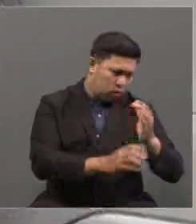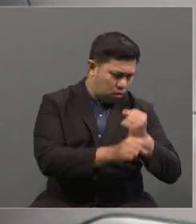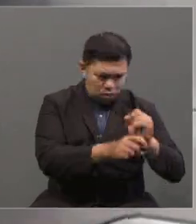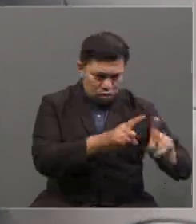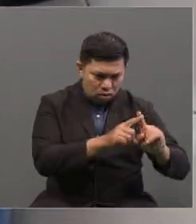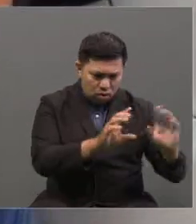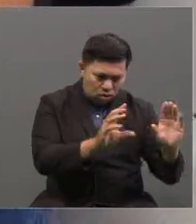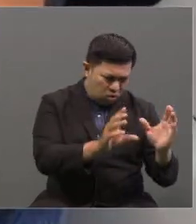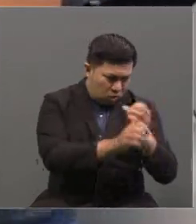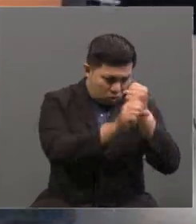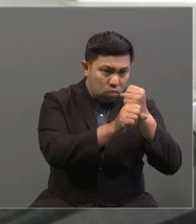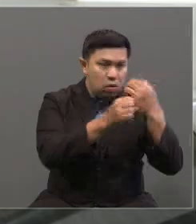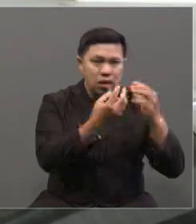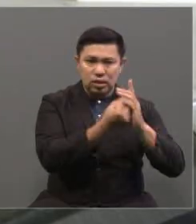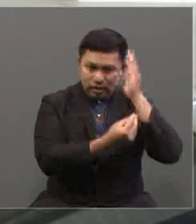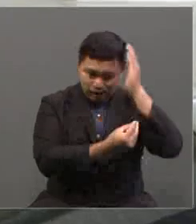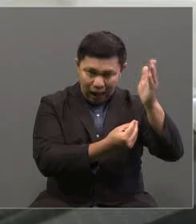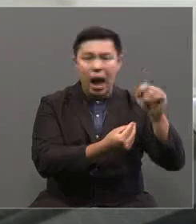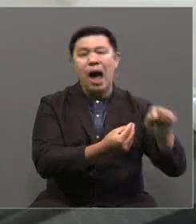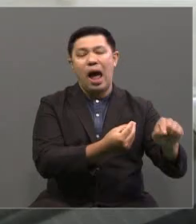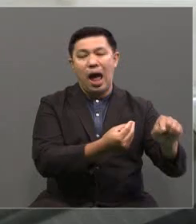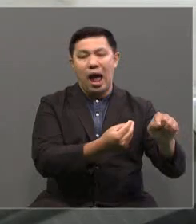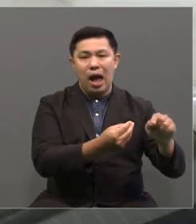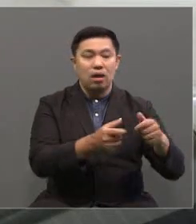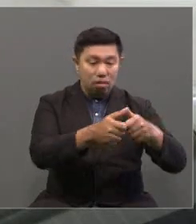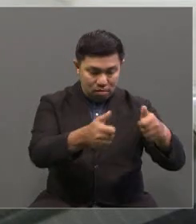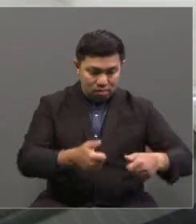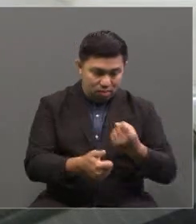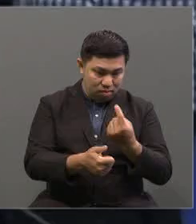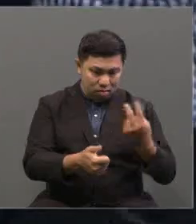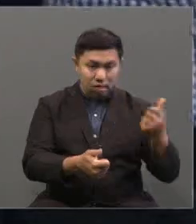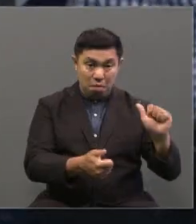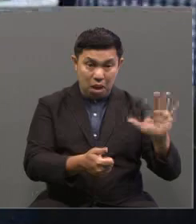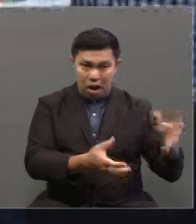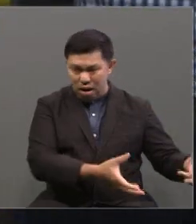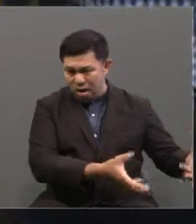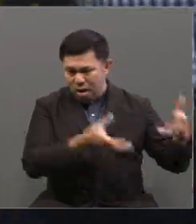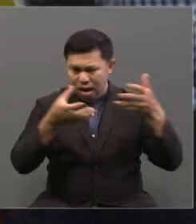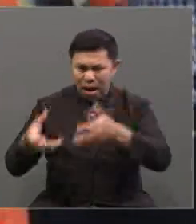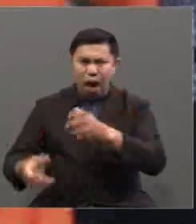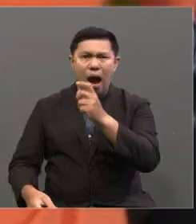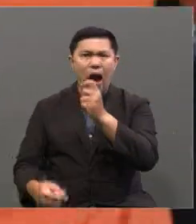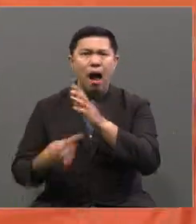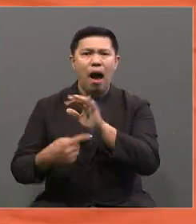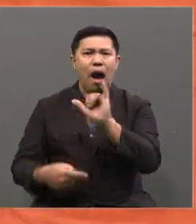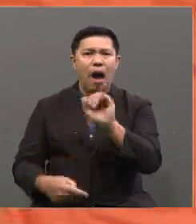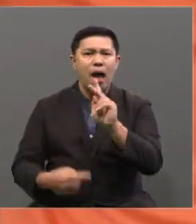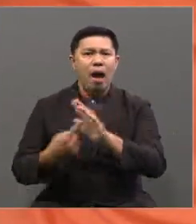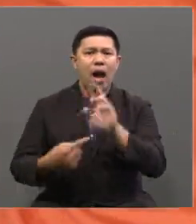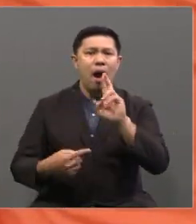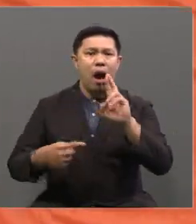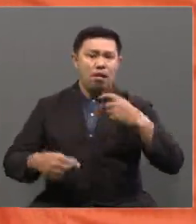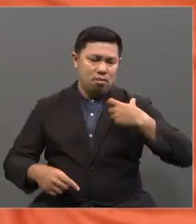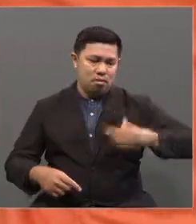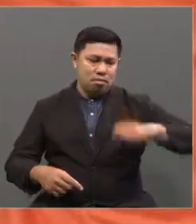าห์หน้าจะเริ่มไล่เรียงแล้วก็สรุปสำนวนเตรียมส่งทั้ง15สำนวนให้กับชั้นอัยการแล้วซึ่งตำรวจมั่นใจในพยานหลักฐ